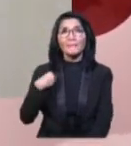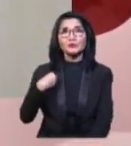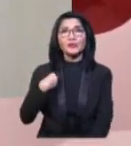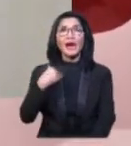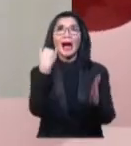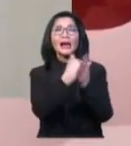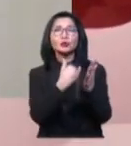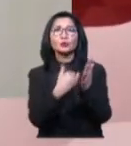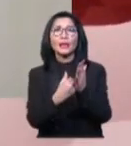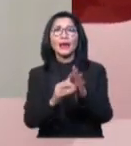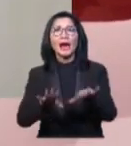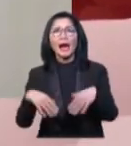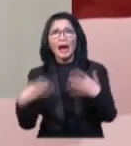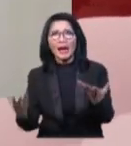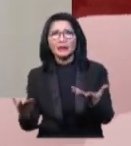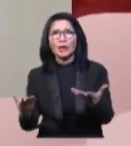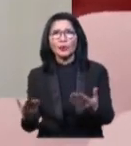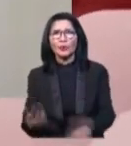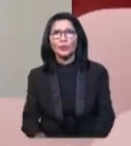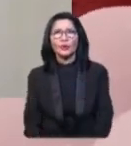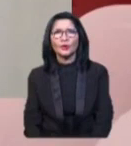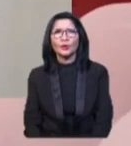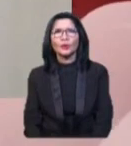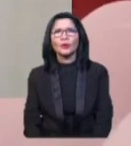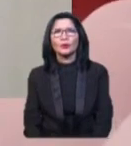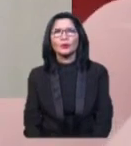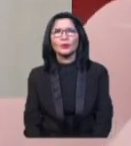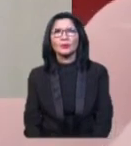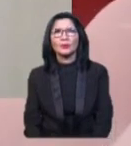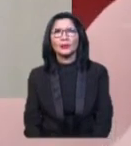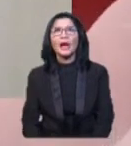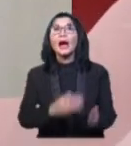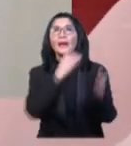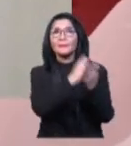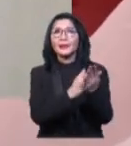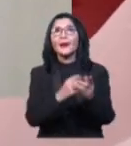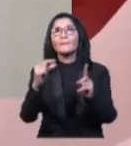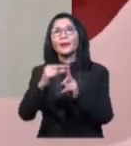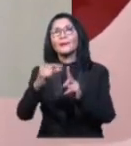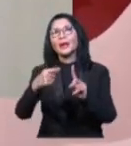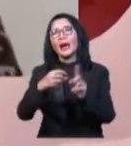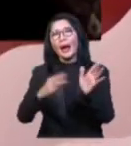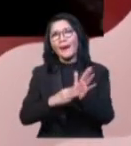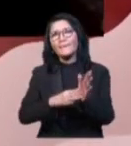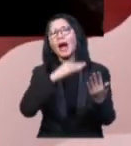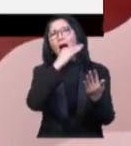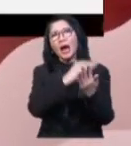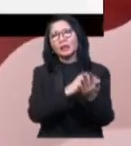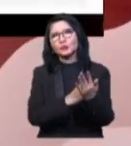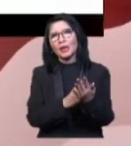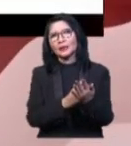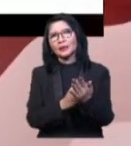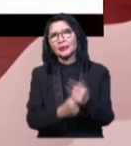kebijakannya atau yang tadi nih yang dijelaskan? Kebijakan ya, kebijakan PPKM, terus kebijakan dalam